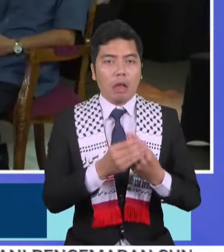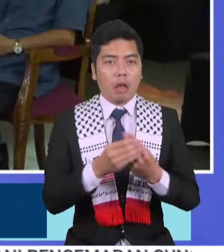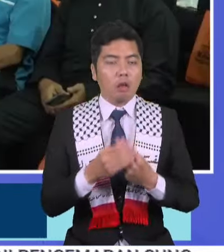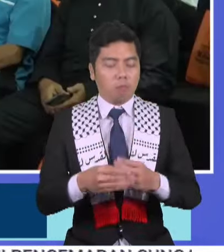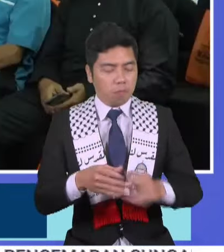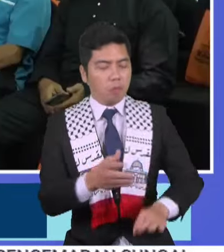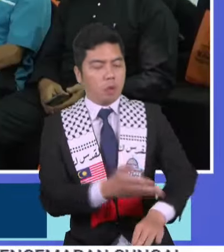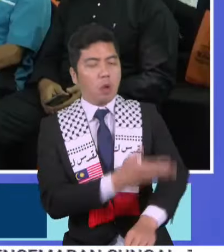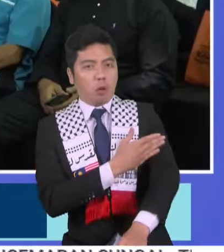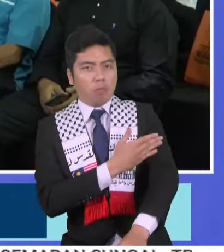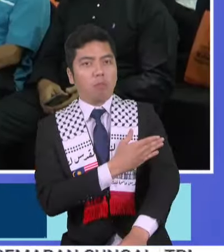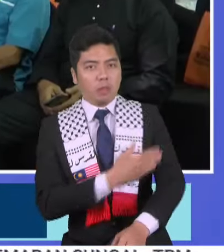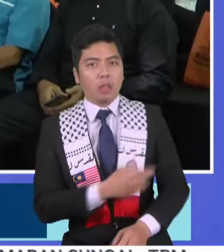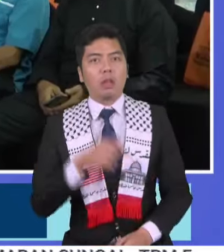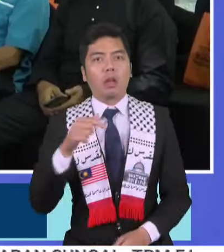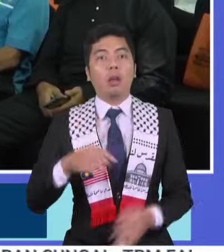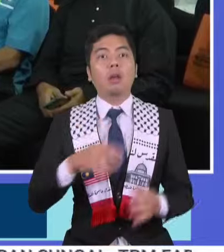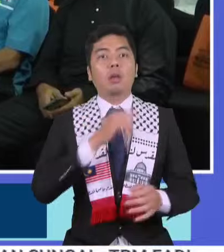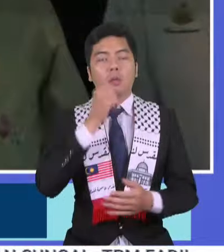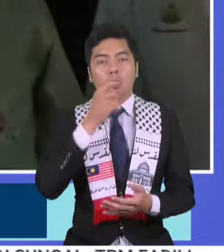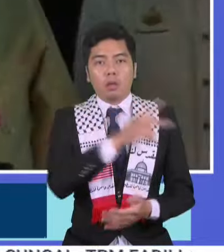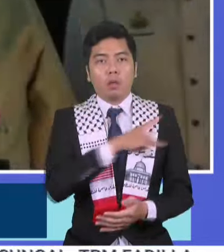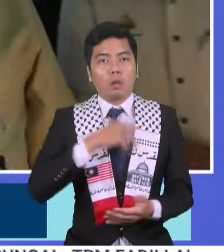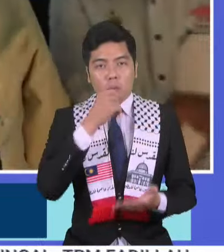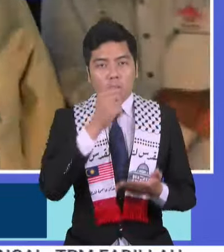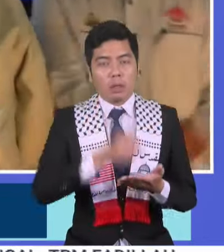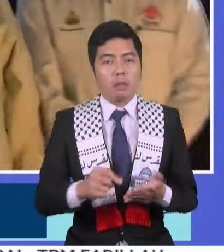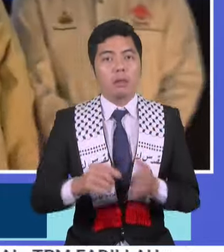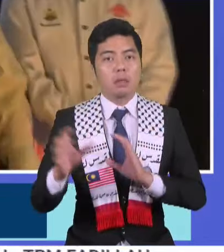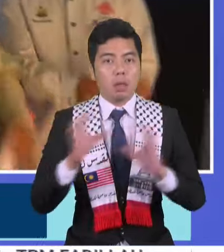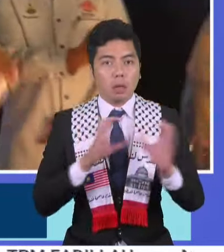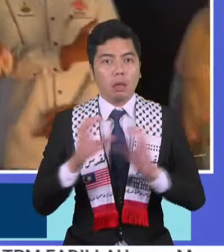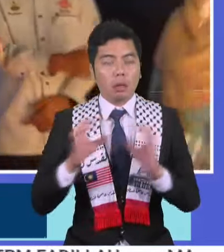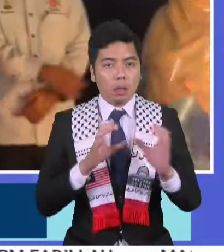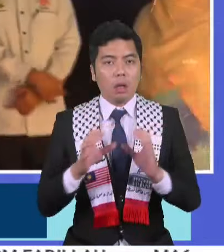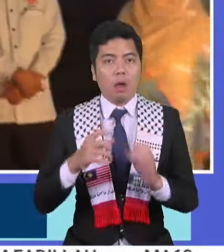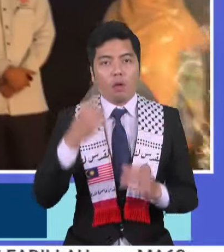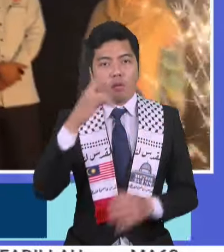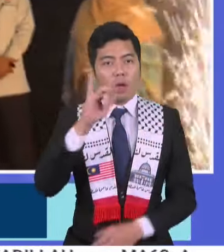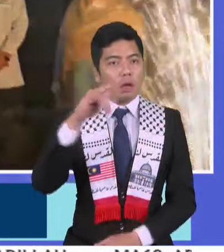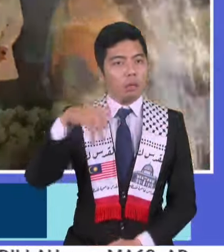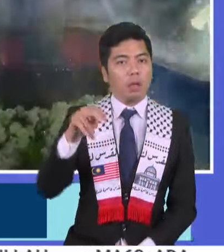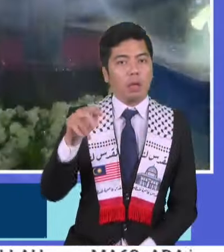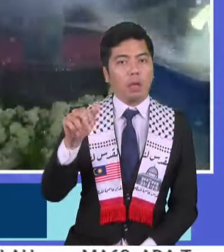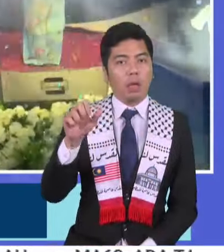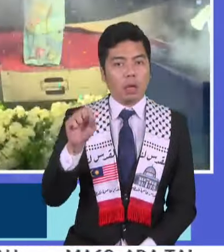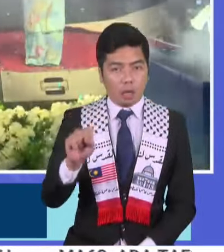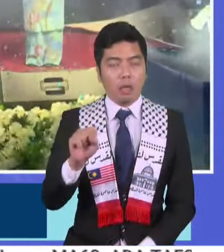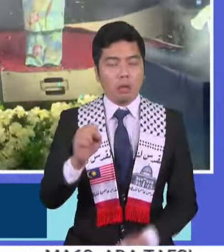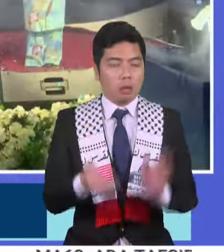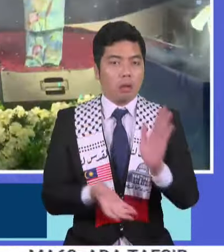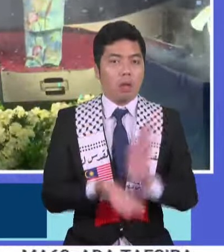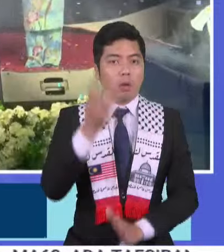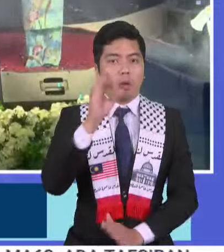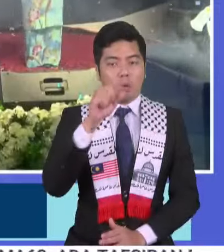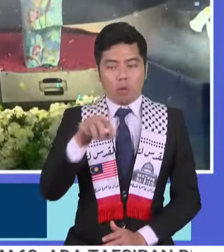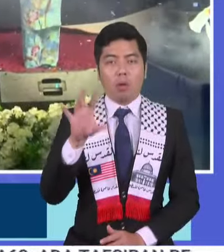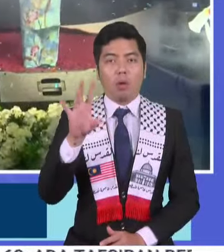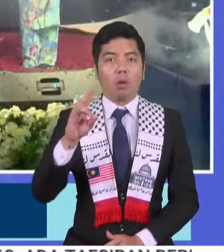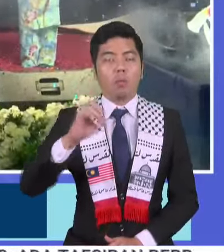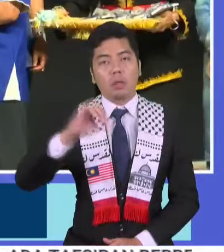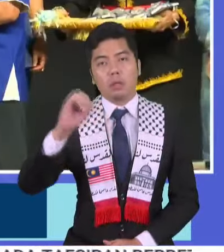setiap tahun. Ketua Setiausaha Kementerian Perpaduan Negara berkata pihaknya menyasarkan bacaan IPNAS meningkat kepada